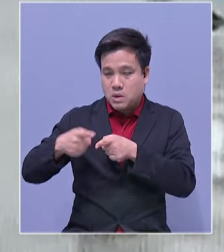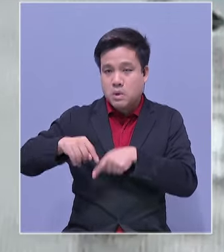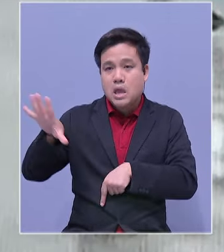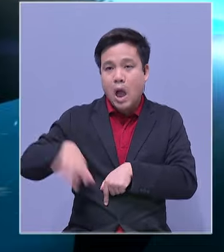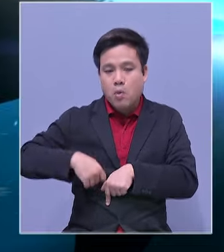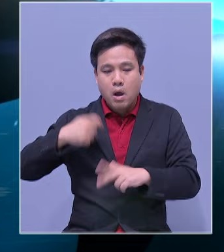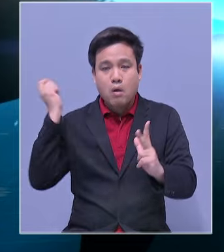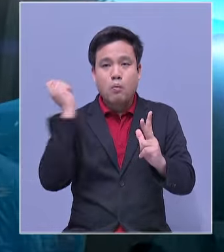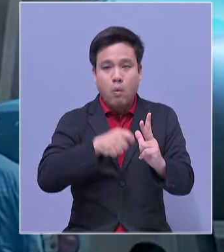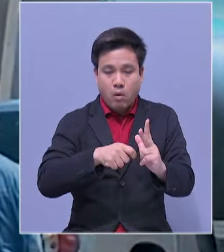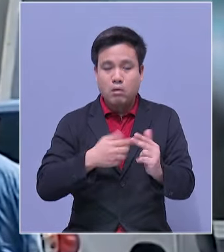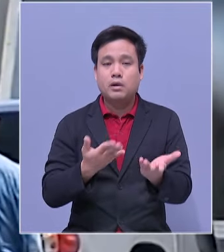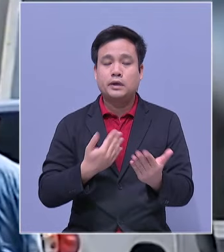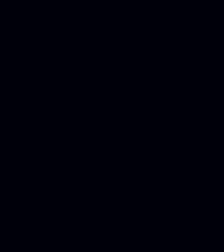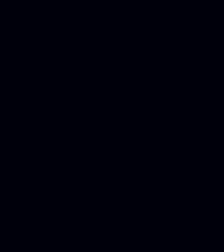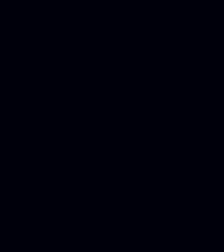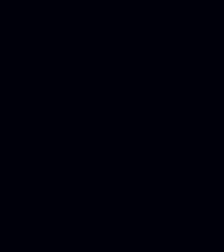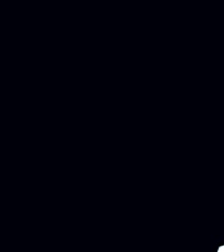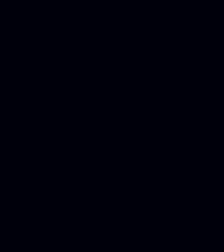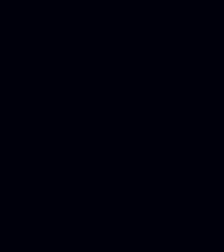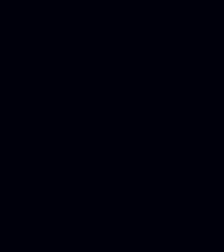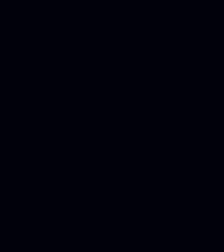เสียใจด้วยนะคะแสดงความเสียใจด้วย